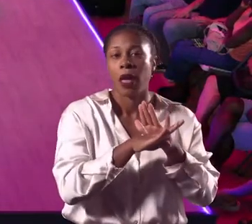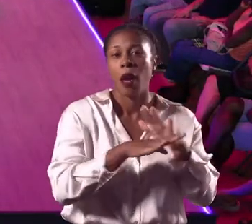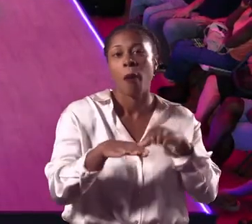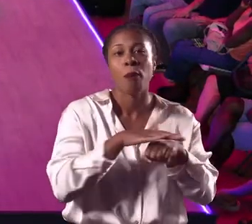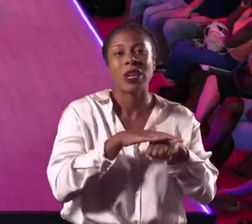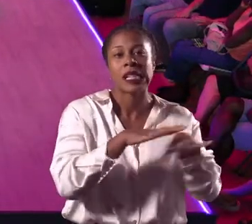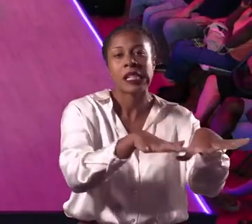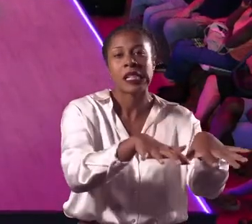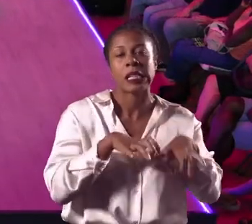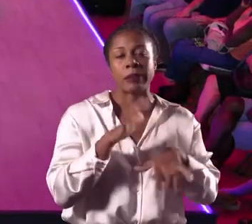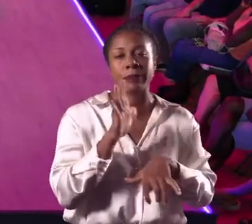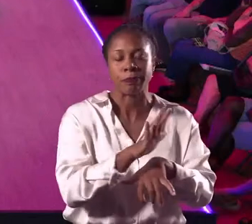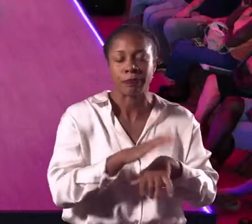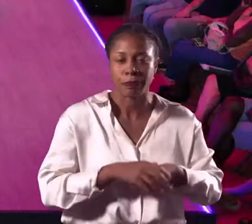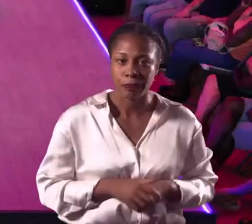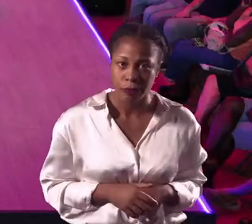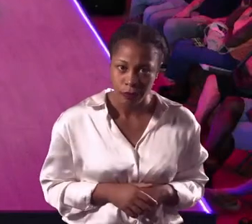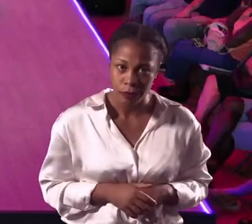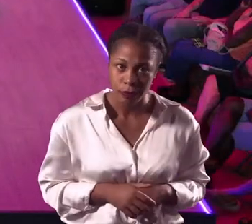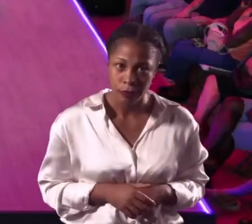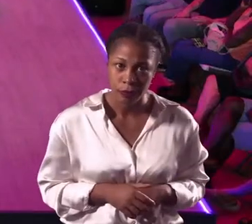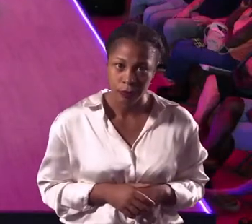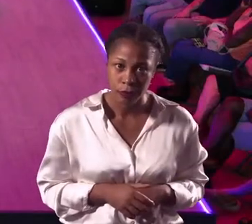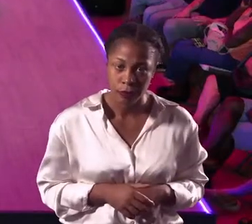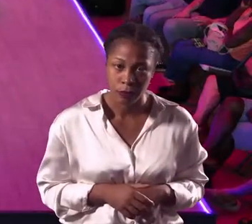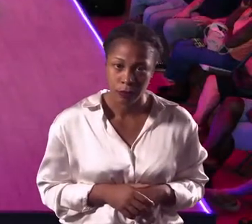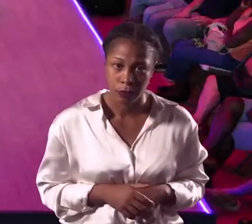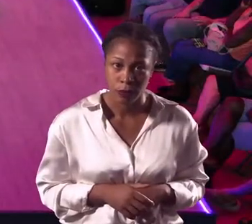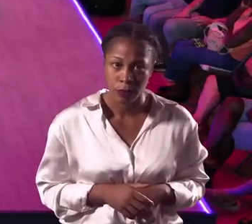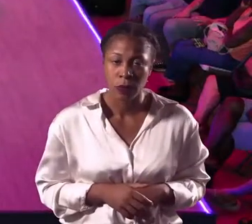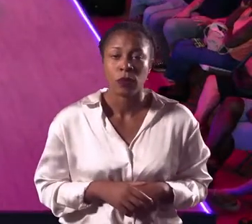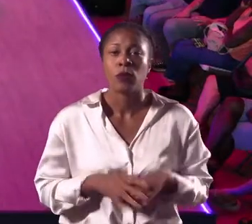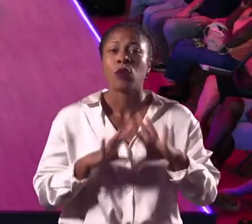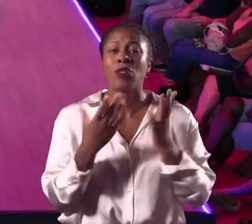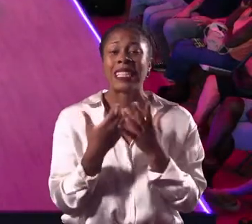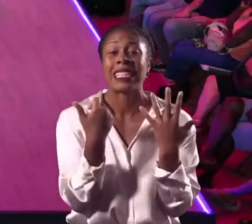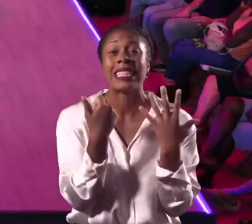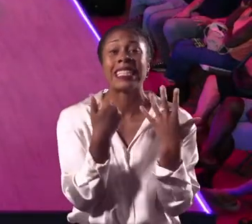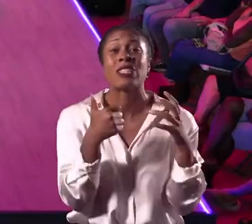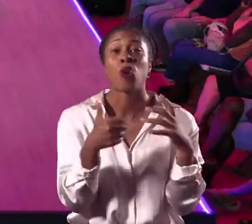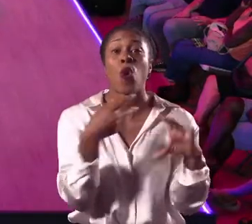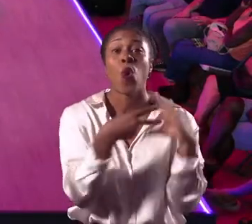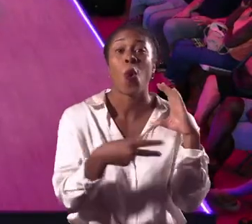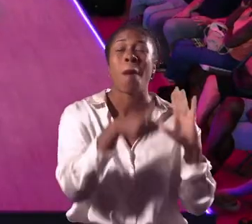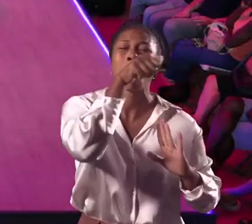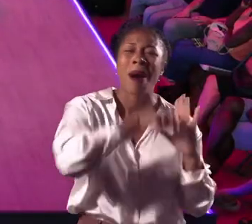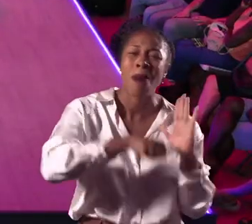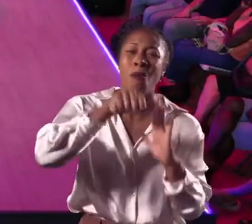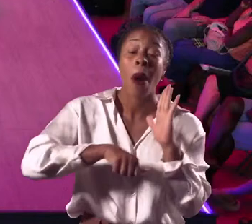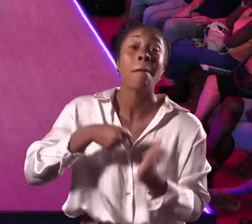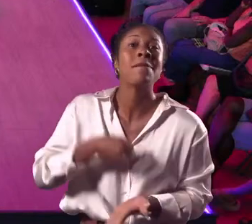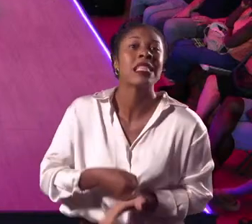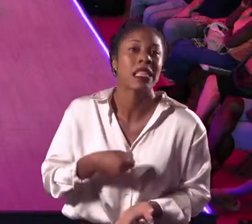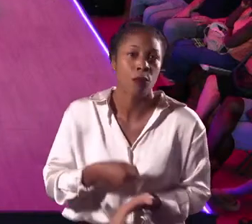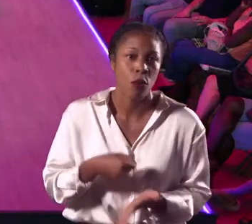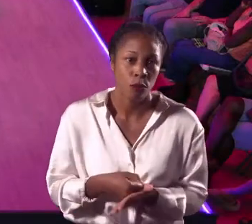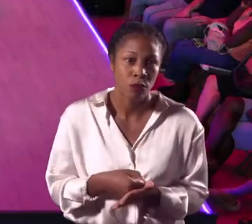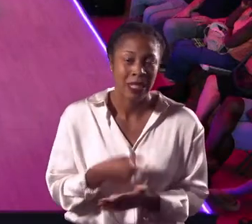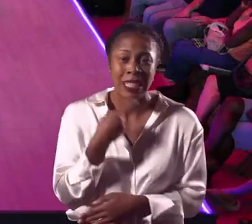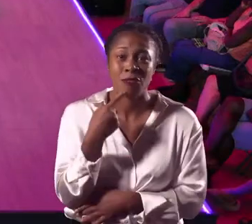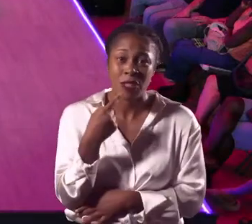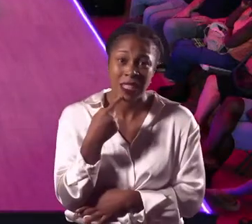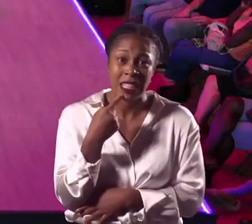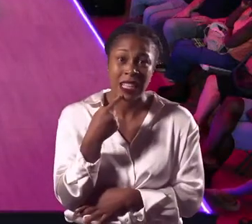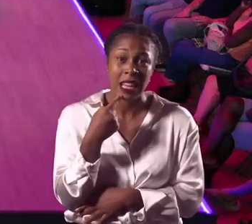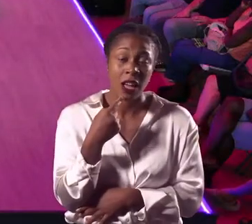pratiquées, on parle de 600 euros minimum par mois, soit moins de 18 euros par